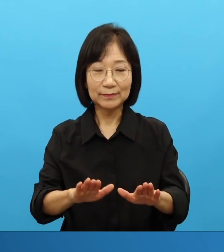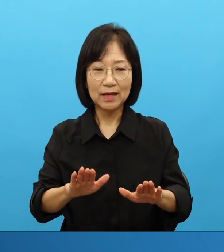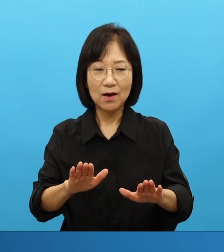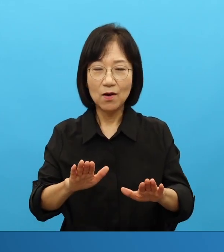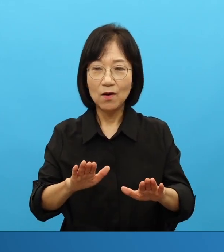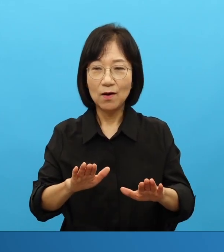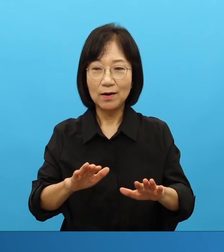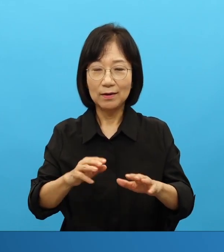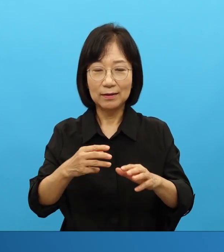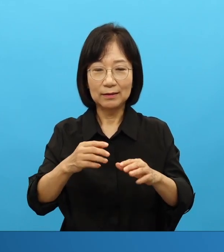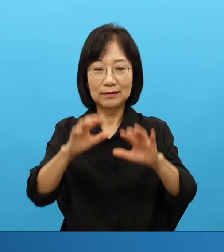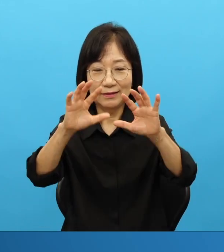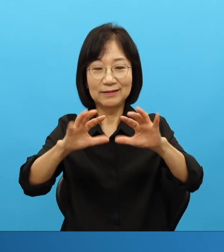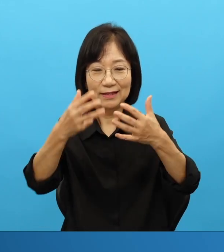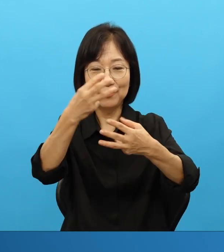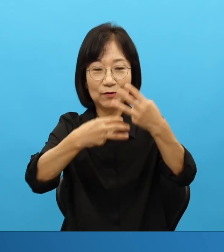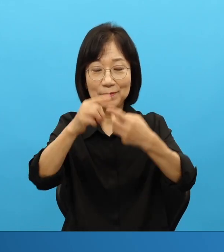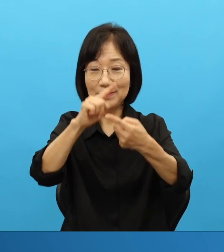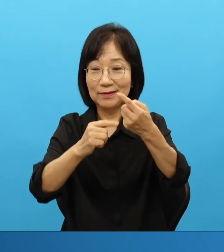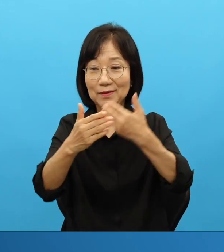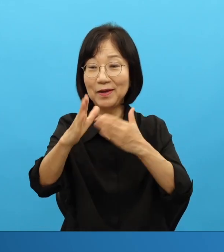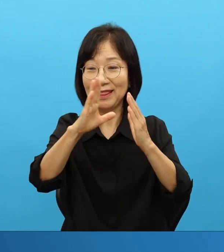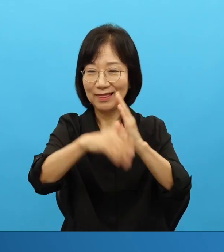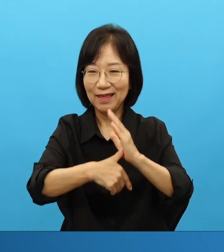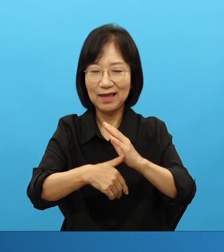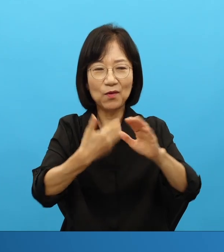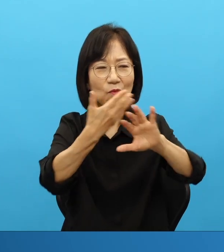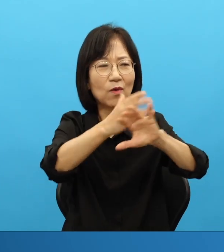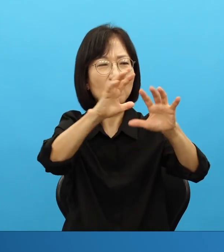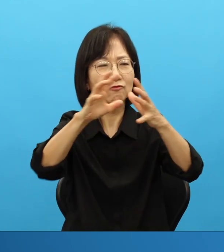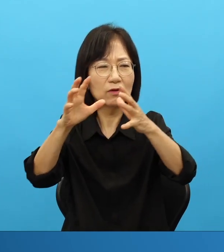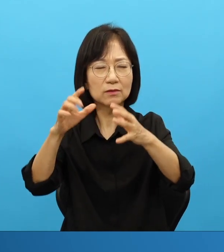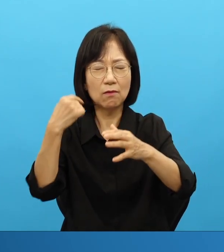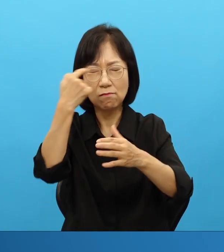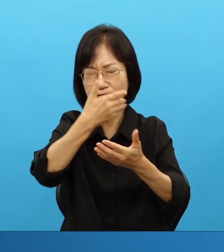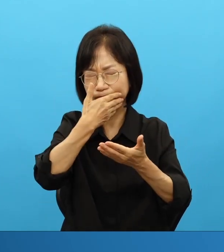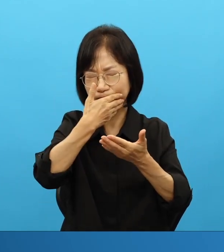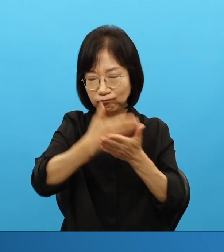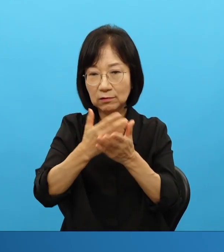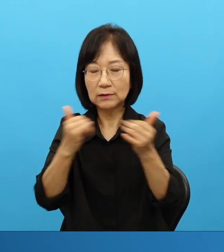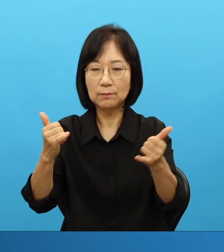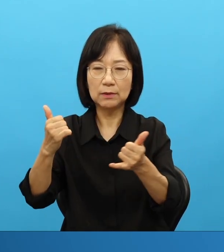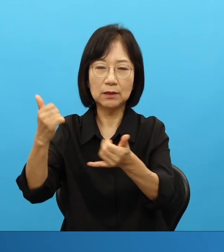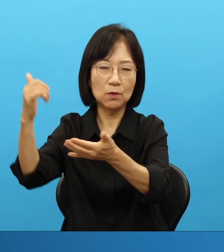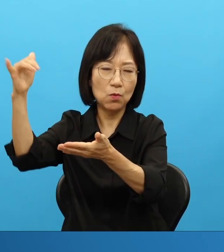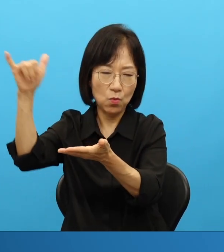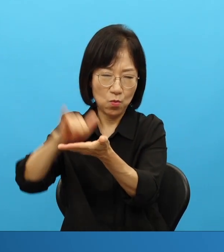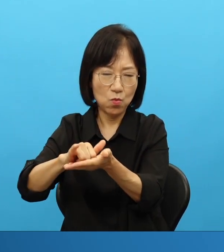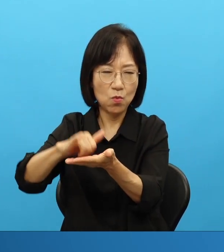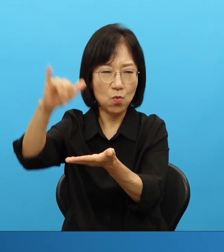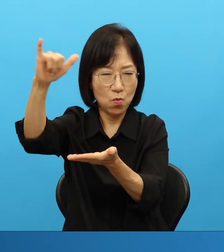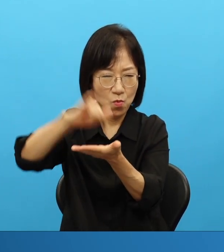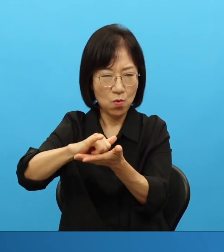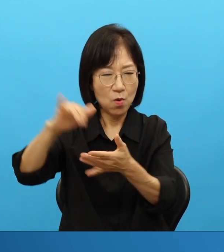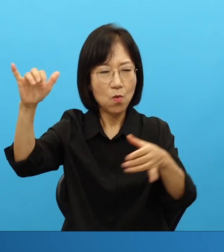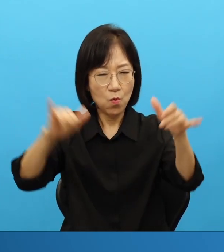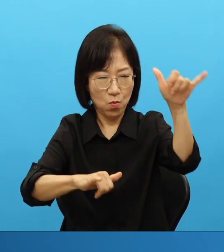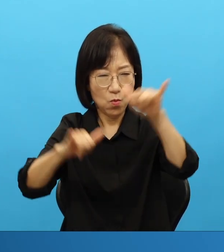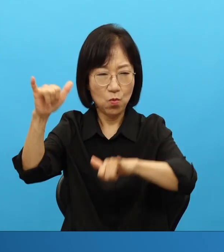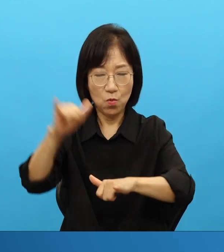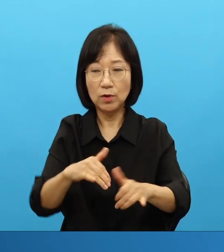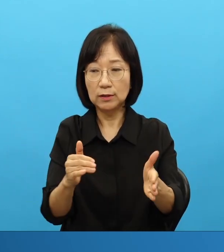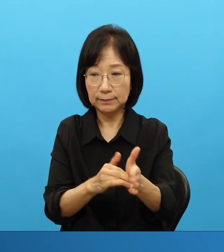분들이 많이 오셨습니다. During the recent conference, many very important people came from overseas. 이거 가지고 가셔야 돼요. You must take this with you.